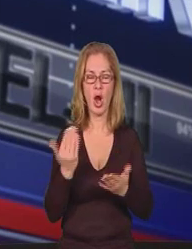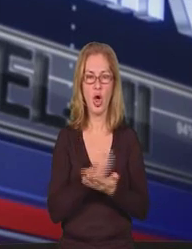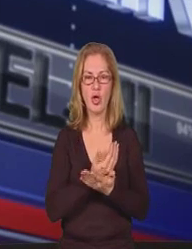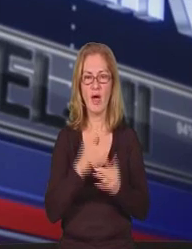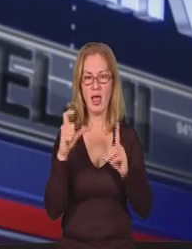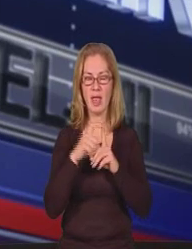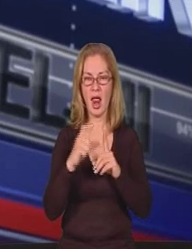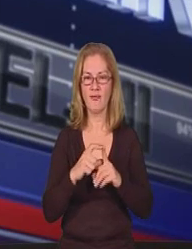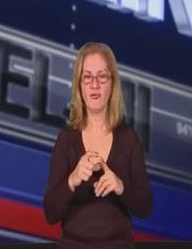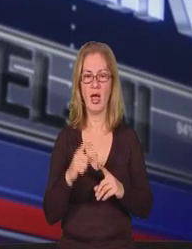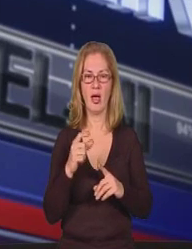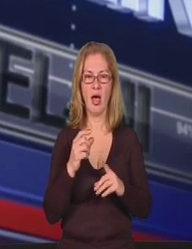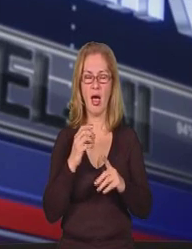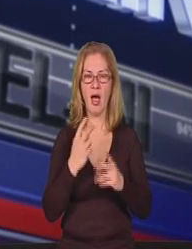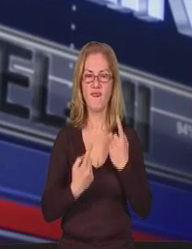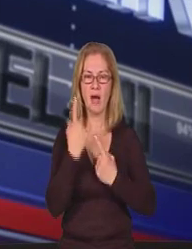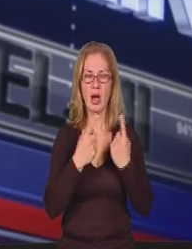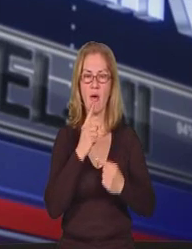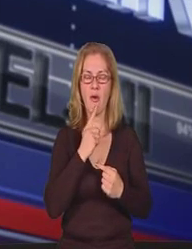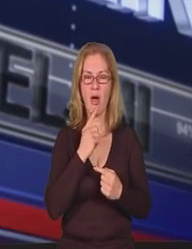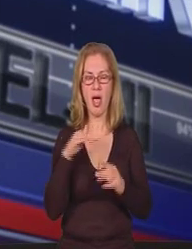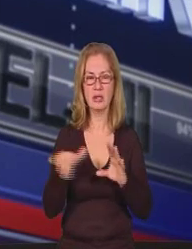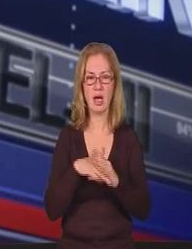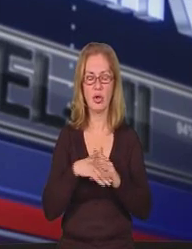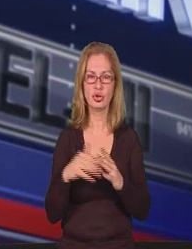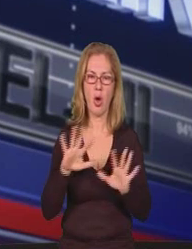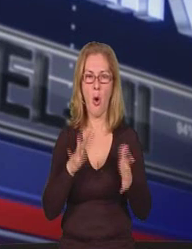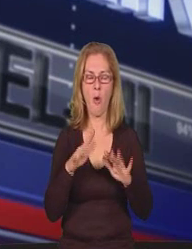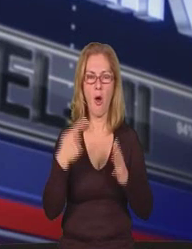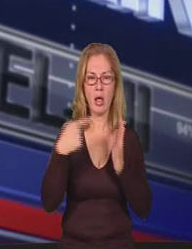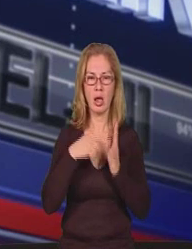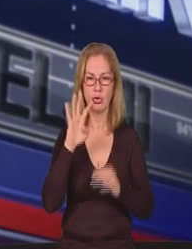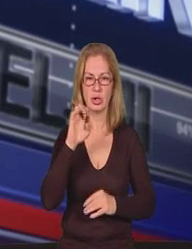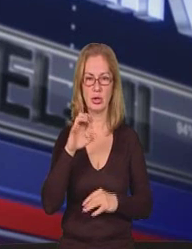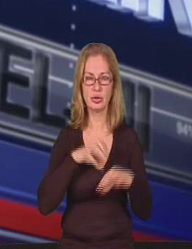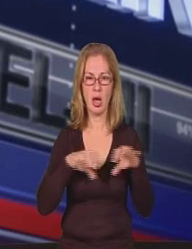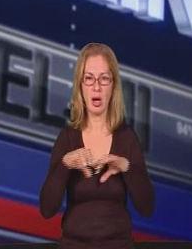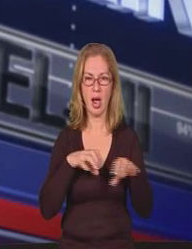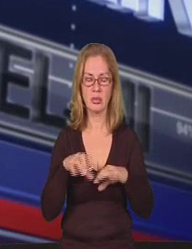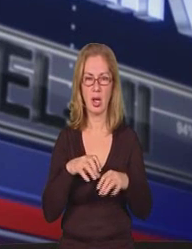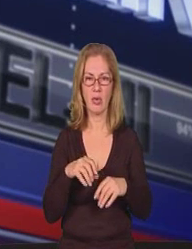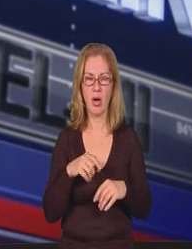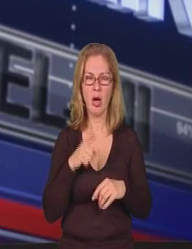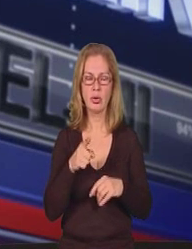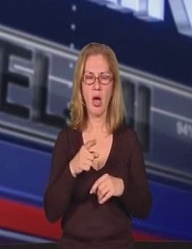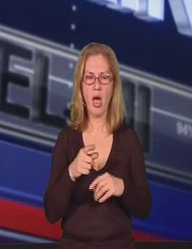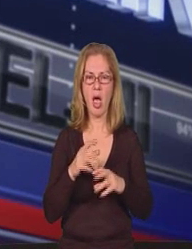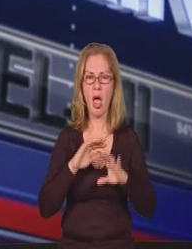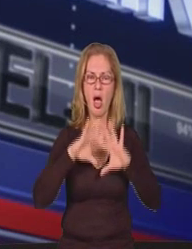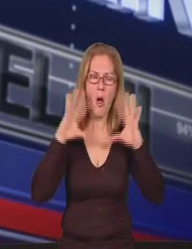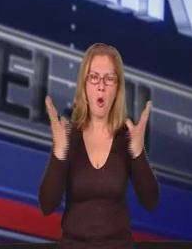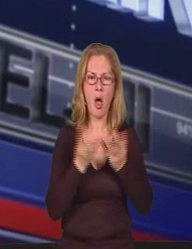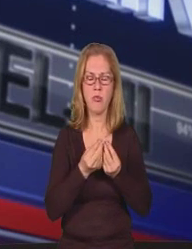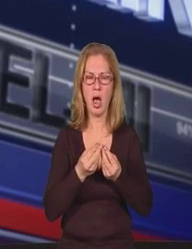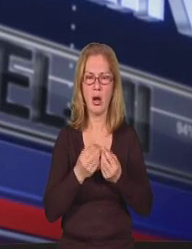U Novom Sadu otvorena je nova Delfej fabrika koja trenutno prema navodima zapošljava oko 1400 radnika. Delfej inače je